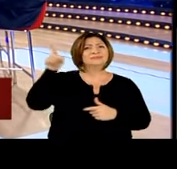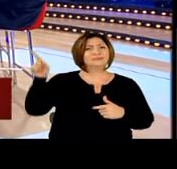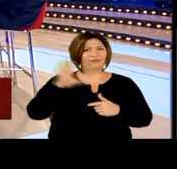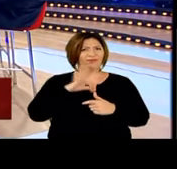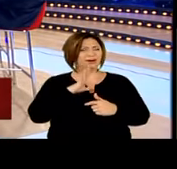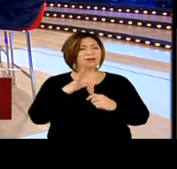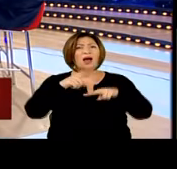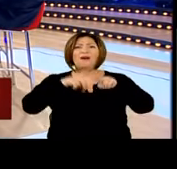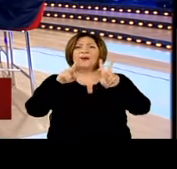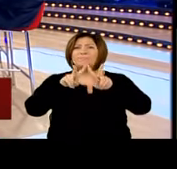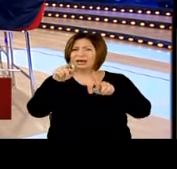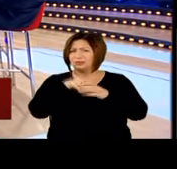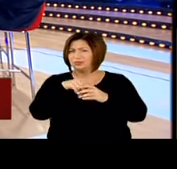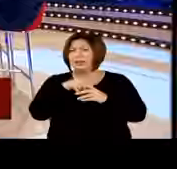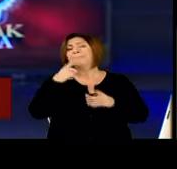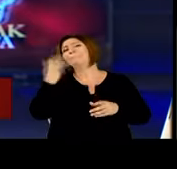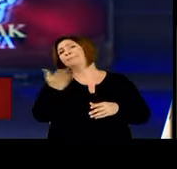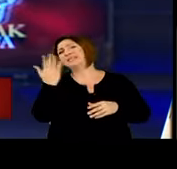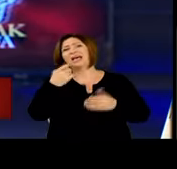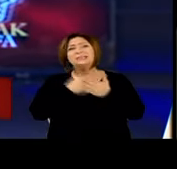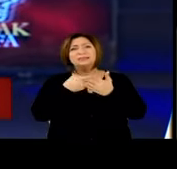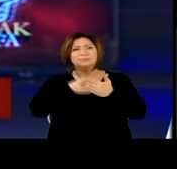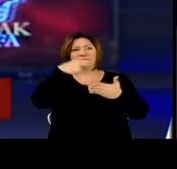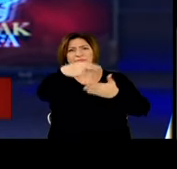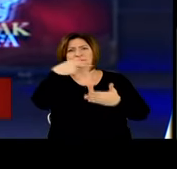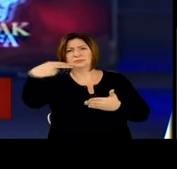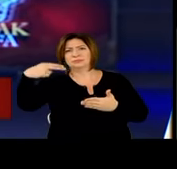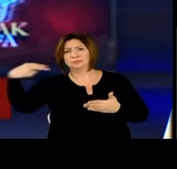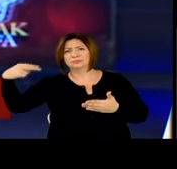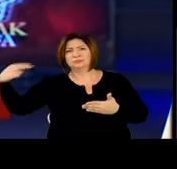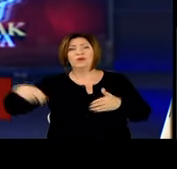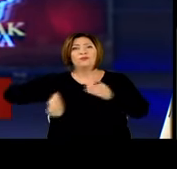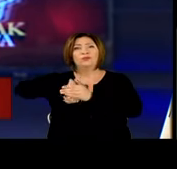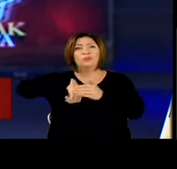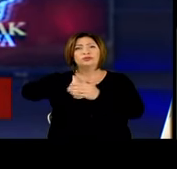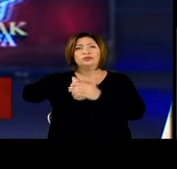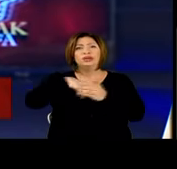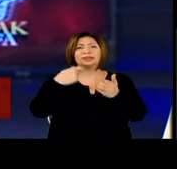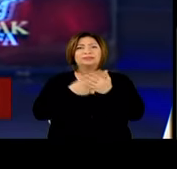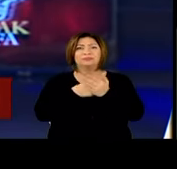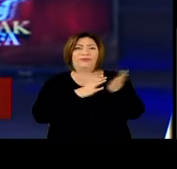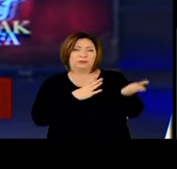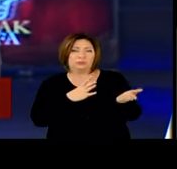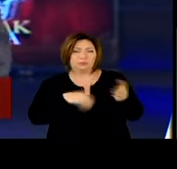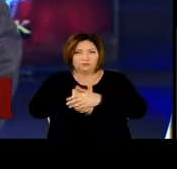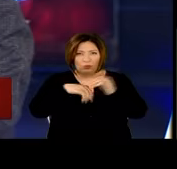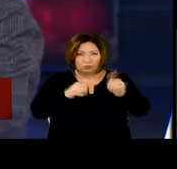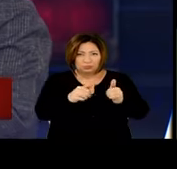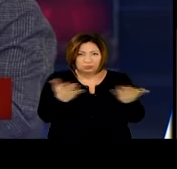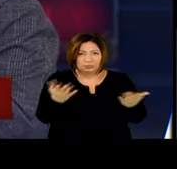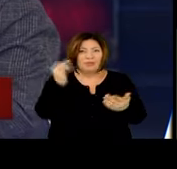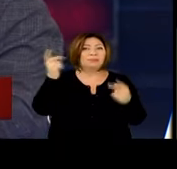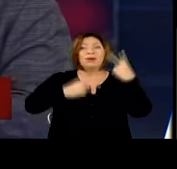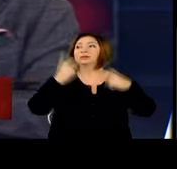bunlar. Mesela o etlerin üzerinde isimler var. Futbolcu filancanın ismi var. Bazı